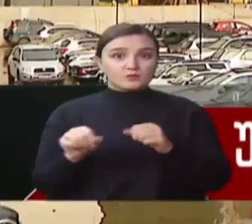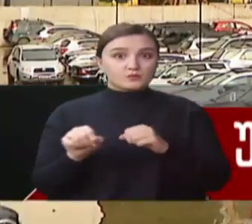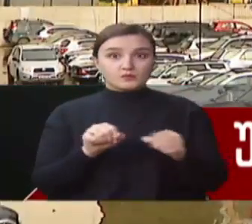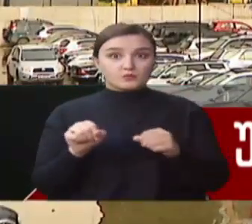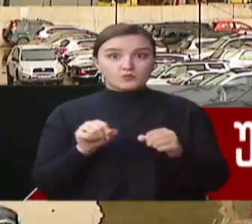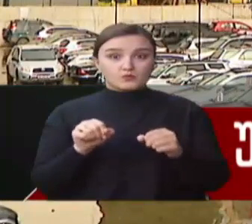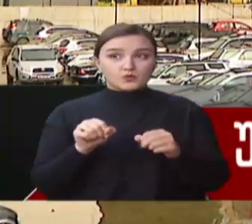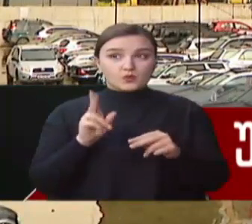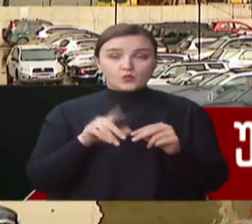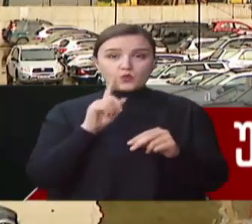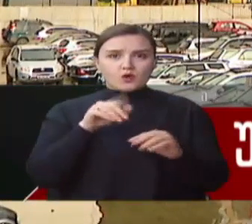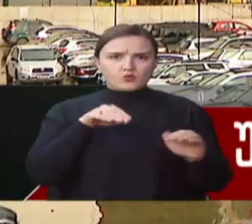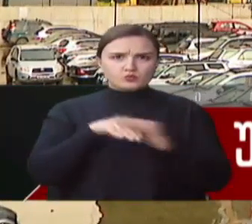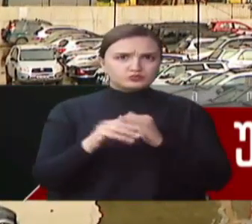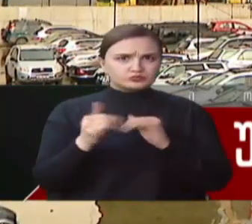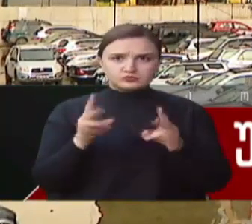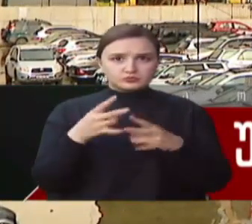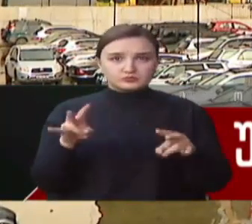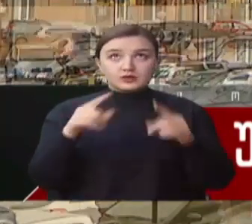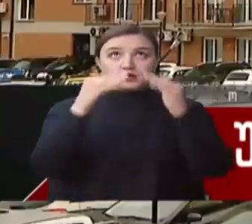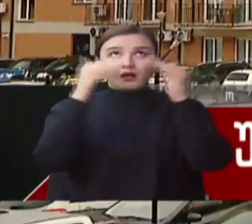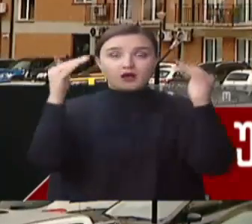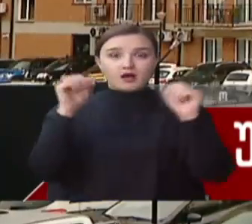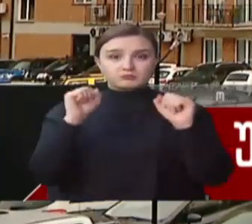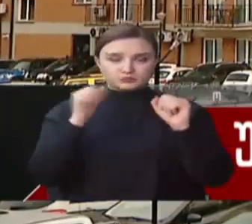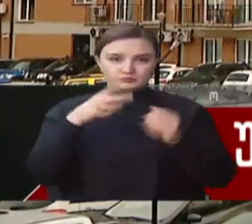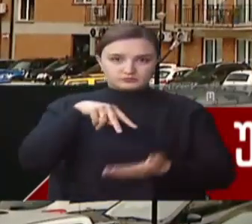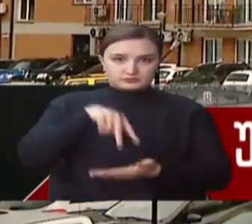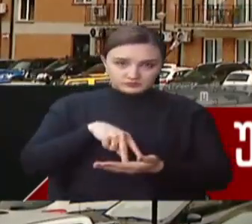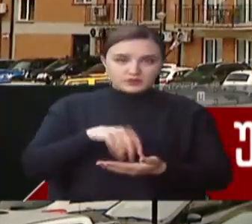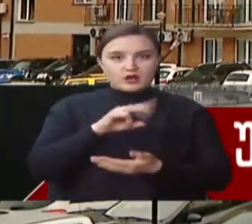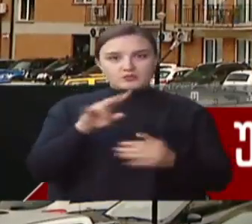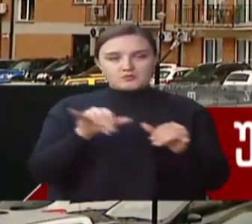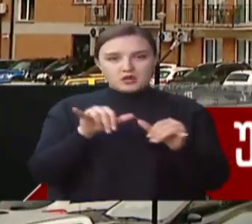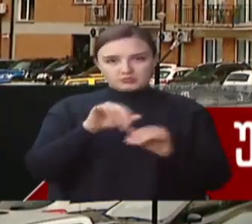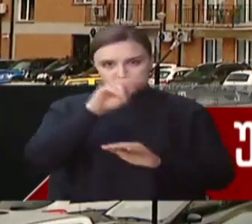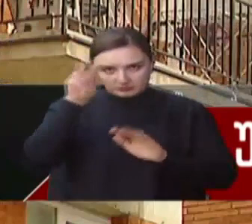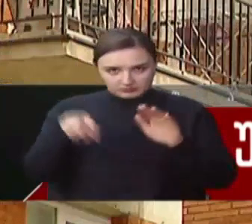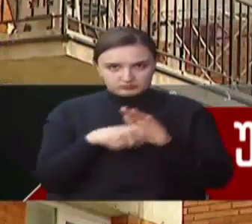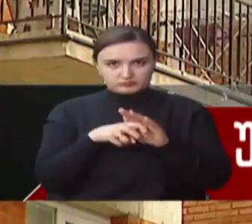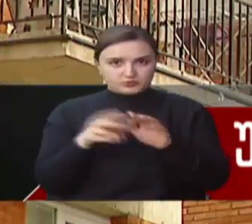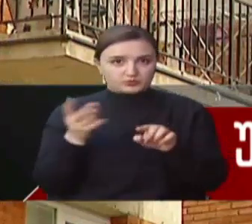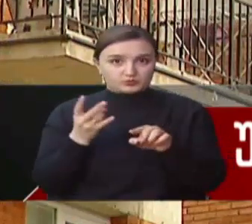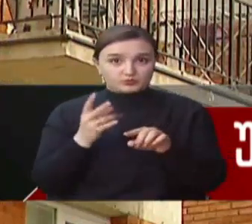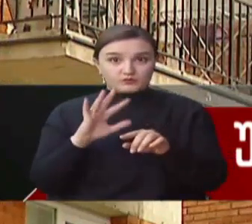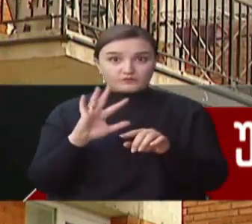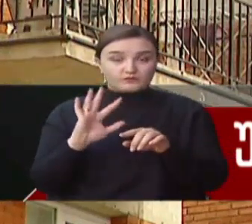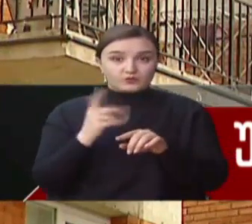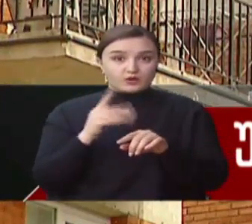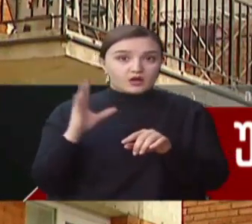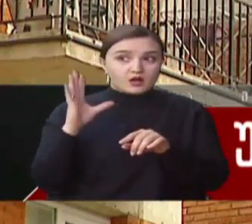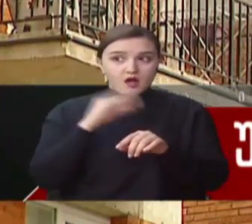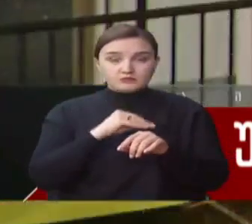არ დატოვონ შენობა და თავი მზით კედელს ან მაგიდას შეაფარონ. თუ კი ისინი შენობის დატოვებას განმეორებით ბიძგებამდე